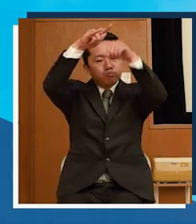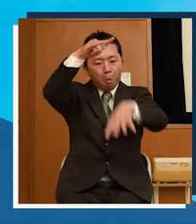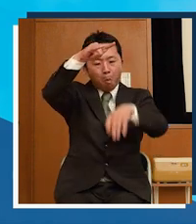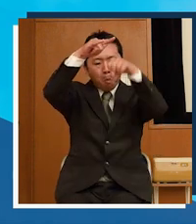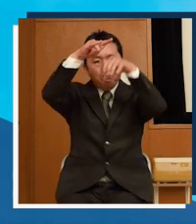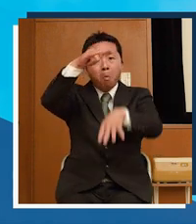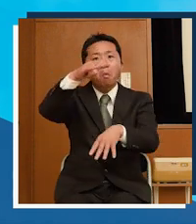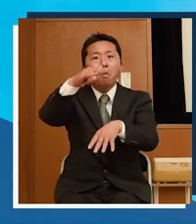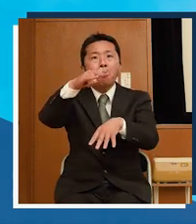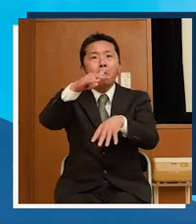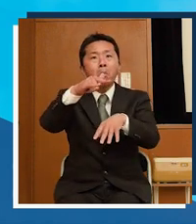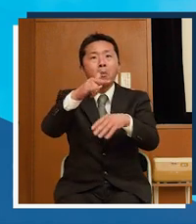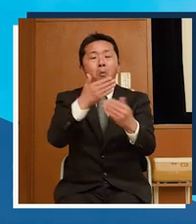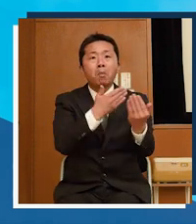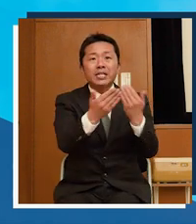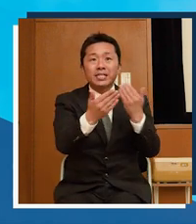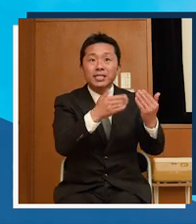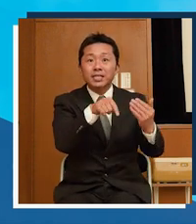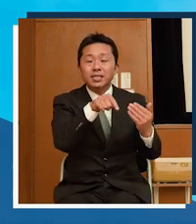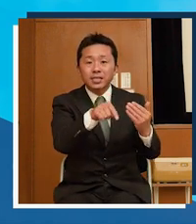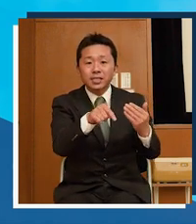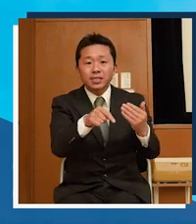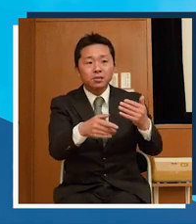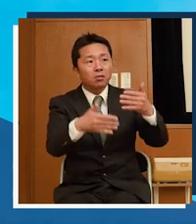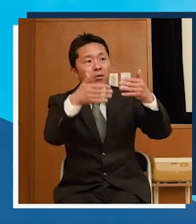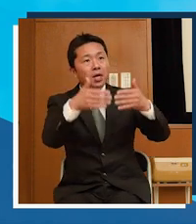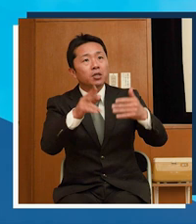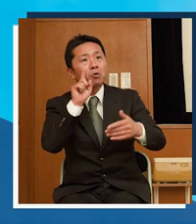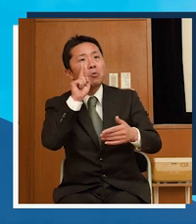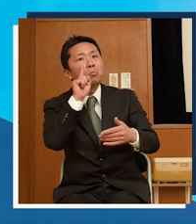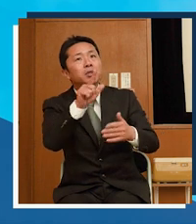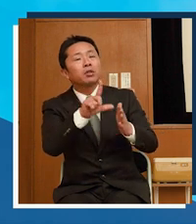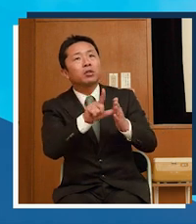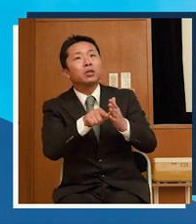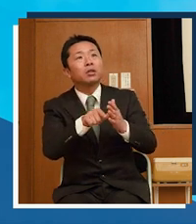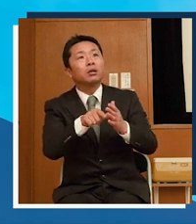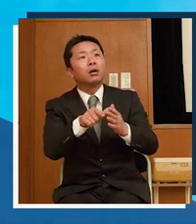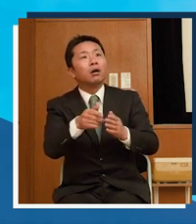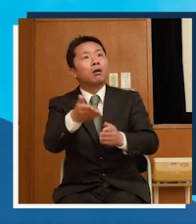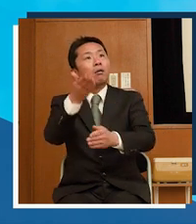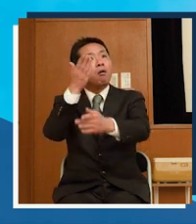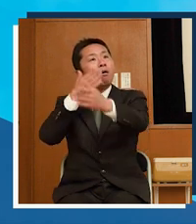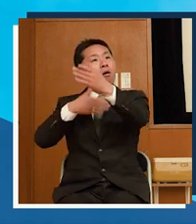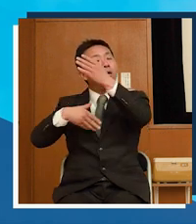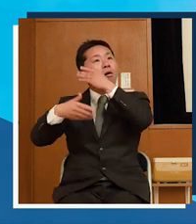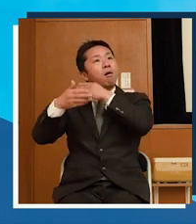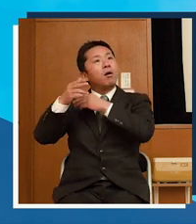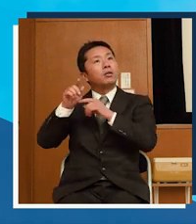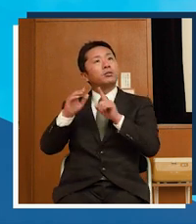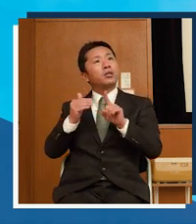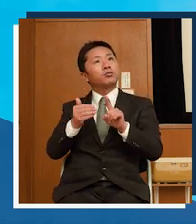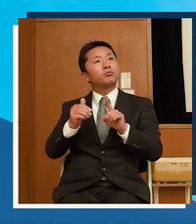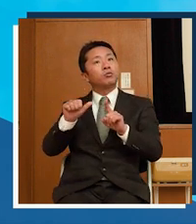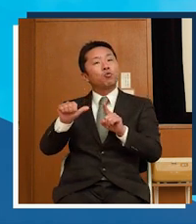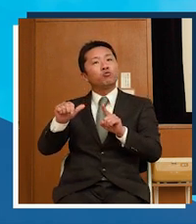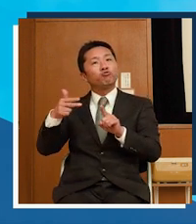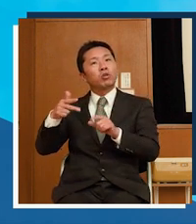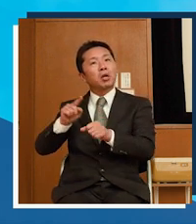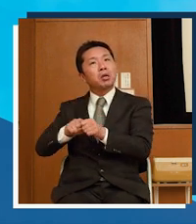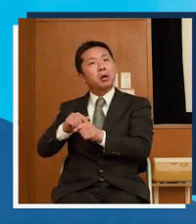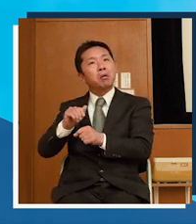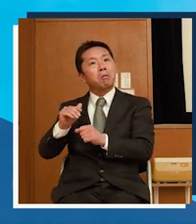えいわゆるドローンで移した映像を見た時に私のノりには1970年のあの古座暴動のシーン